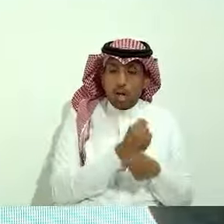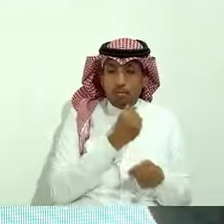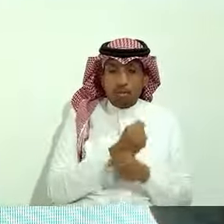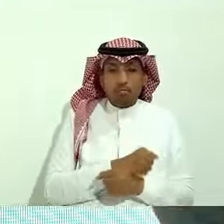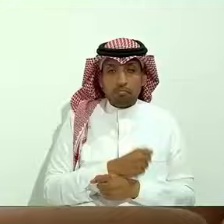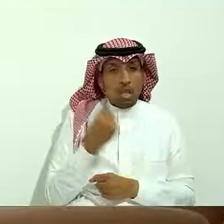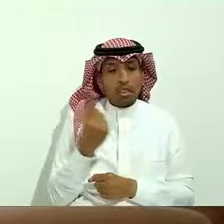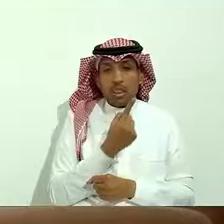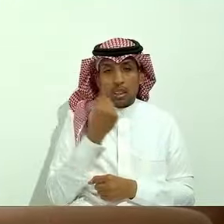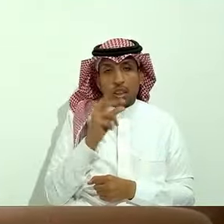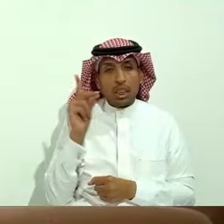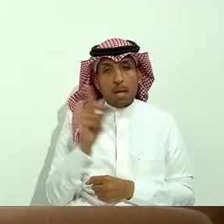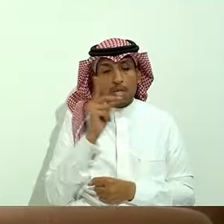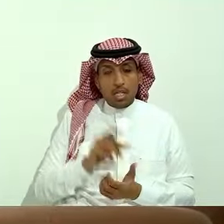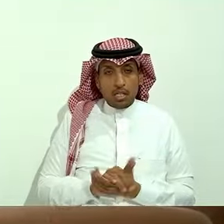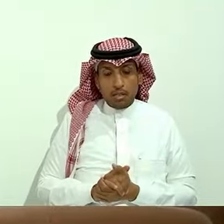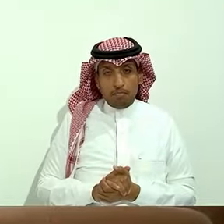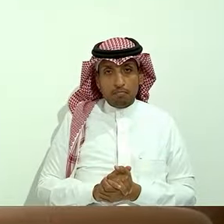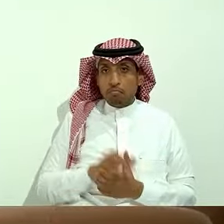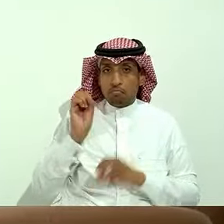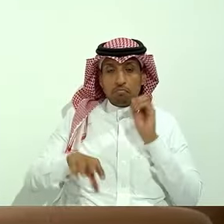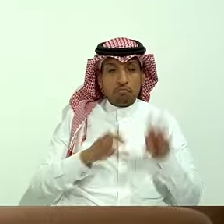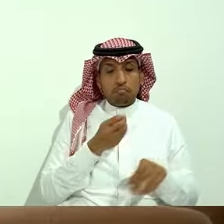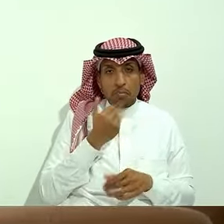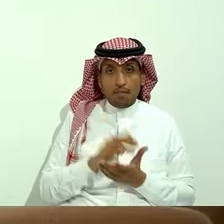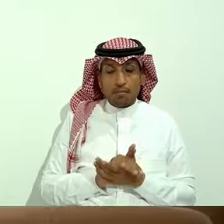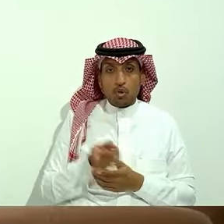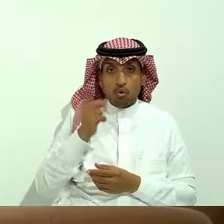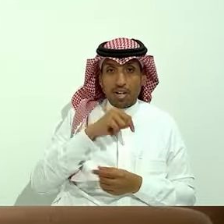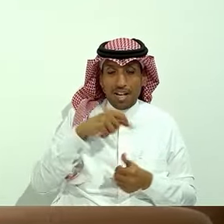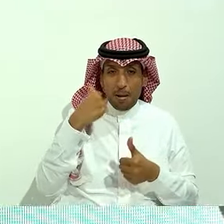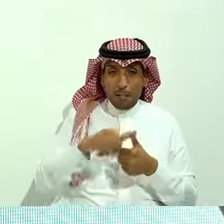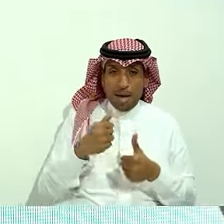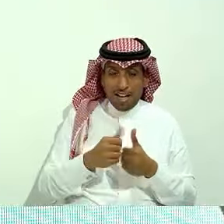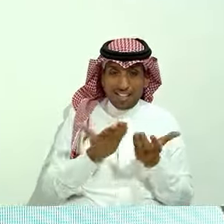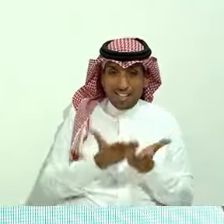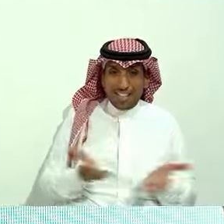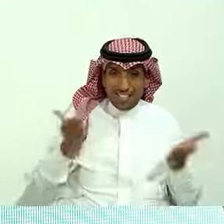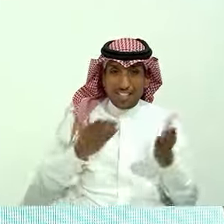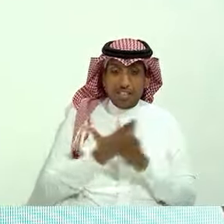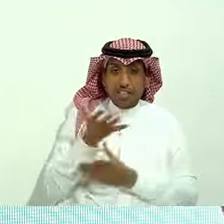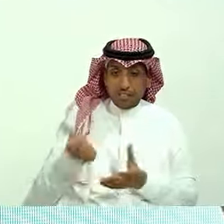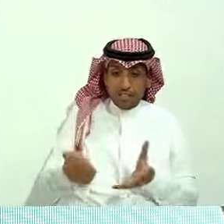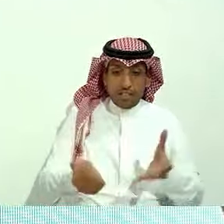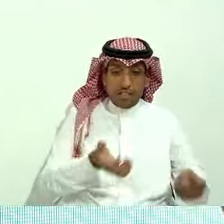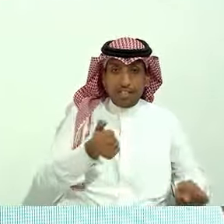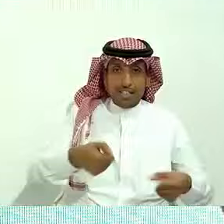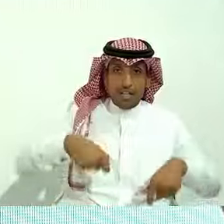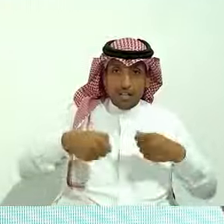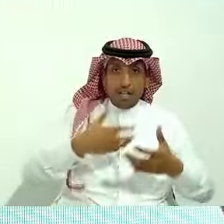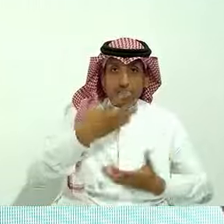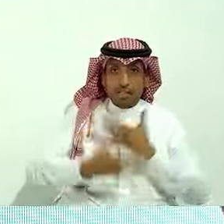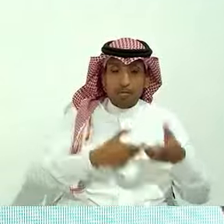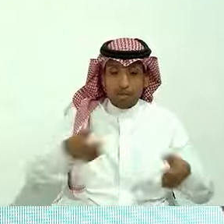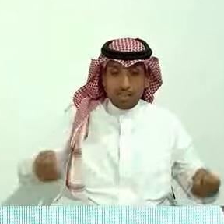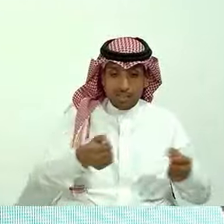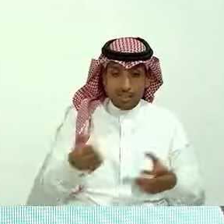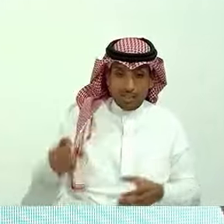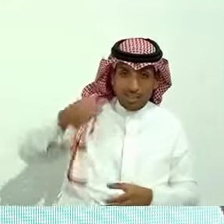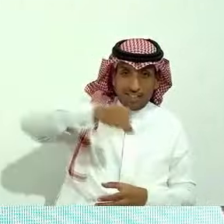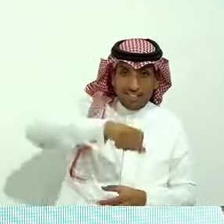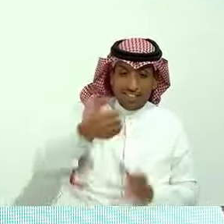طبيعي عندهم، شيء عادي ما يكبون شيء، حتى بقايا الأقمشة يسوون منها البيز، البيز اللي نستعمله في المطبخ فعلا. أو للدلة